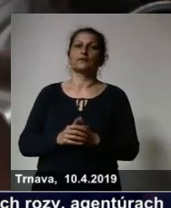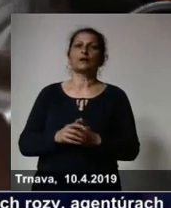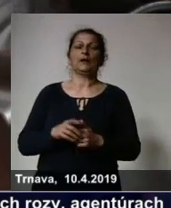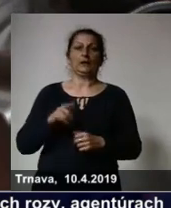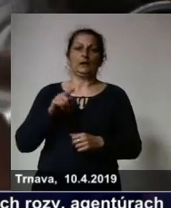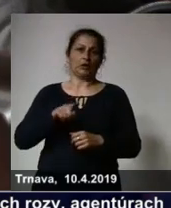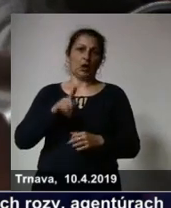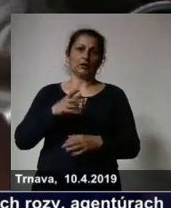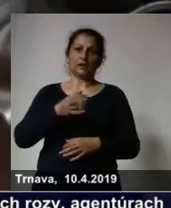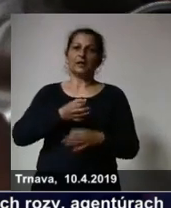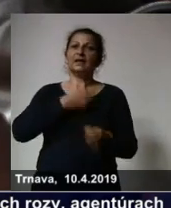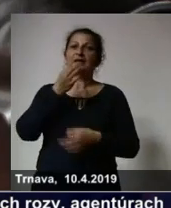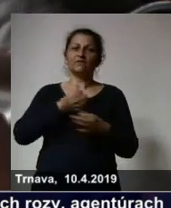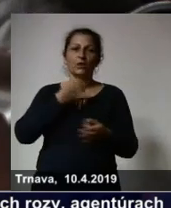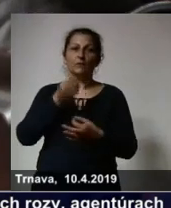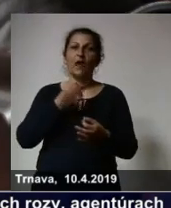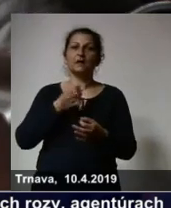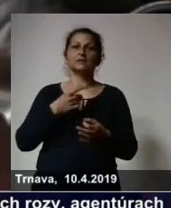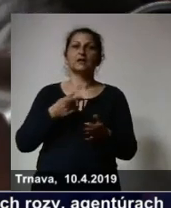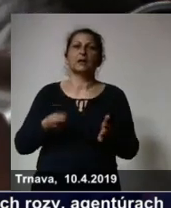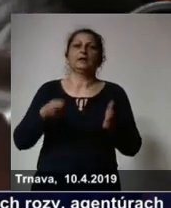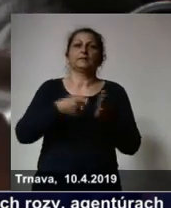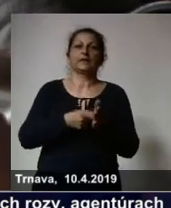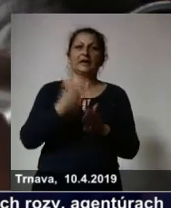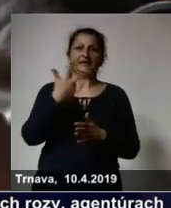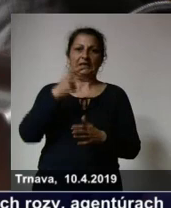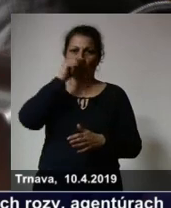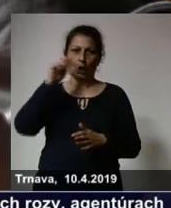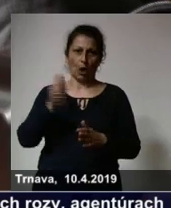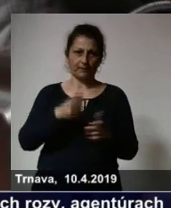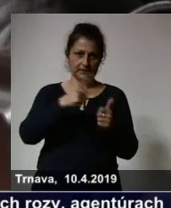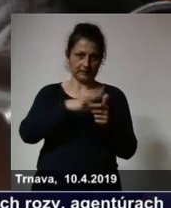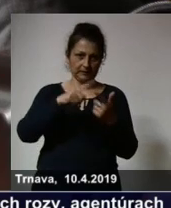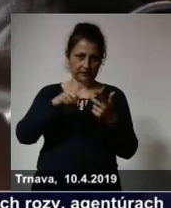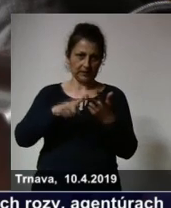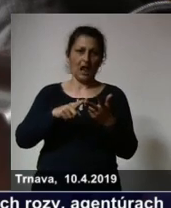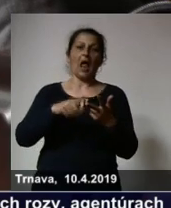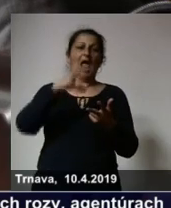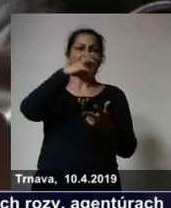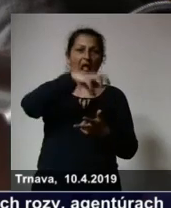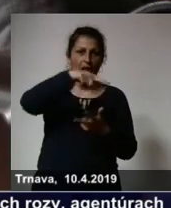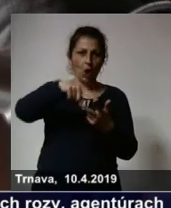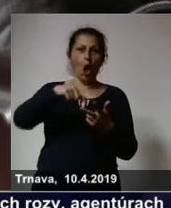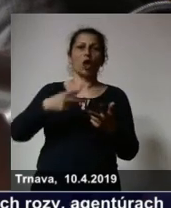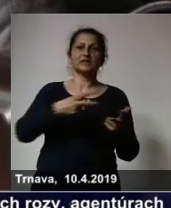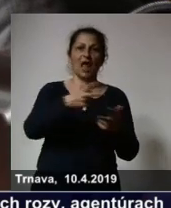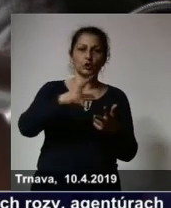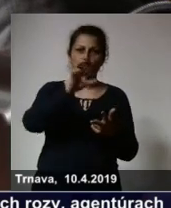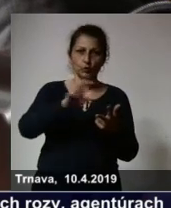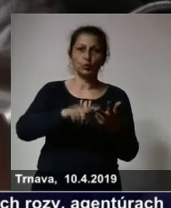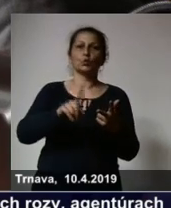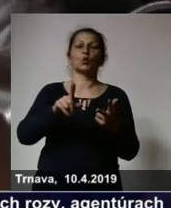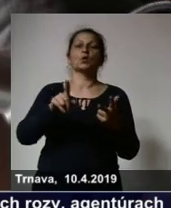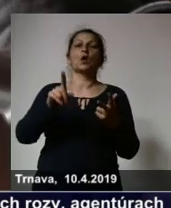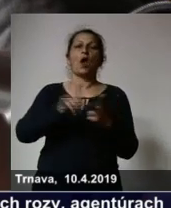Táto informácia bola zaradená do troch komisí, regionálny rozvoj, cestovný ruch a cezhraničnú spoluprácu, finančná komisia, ako